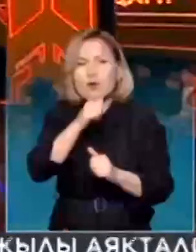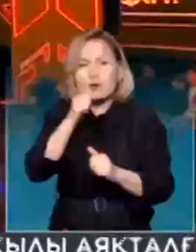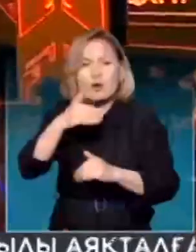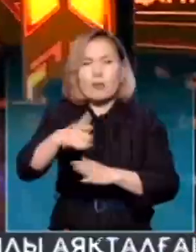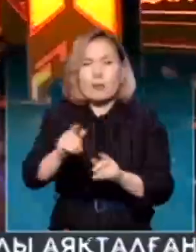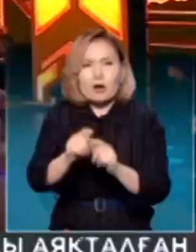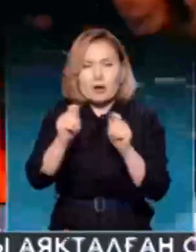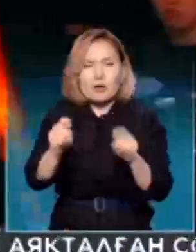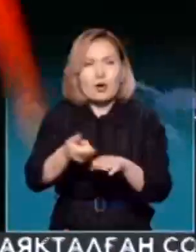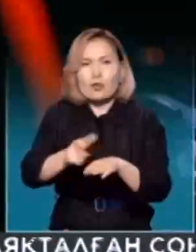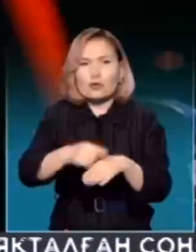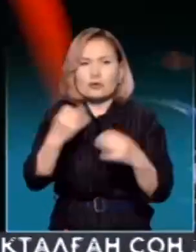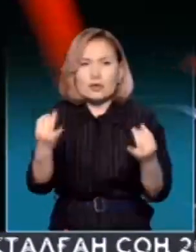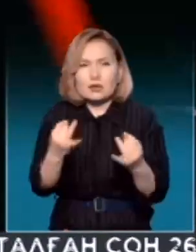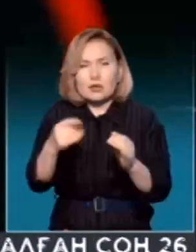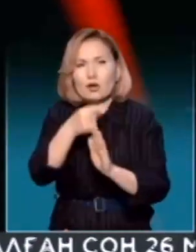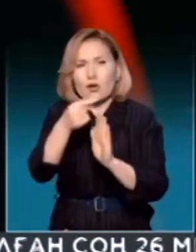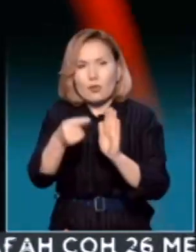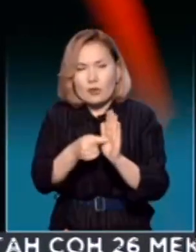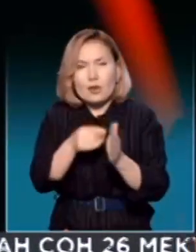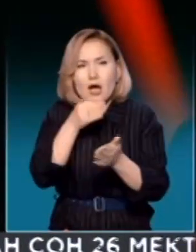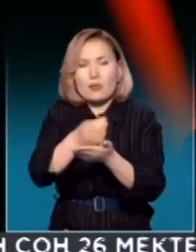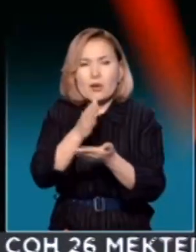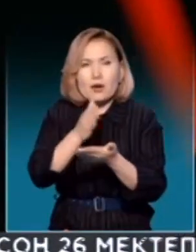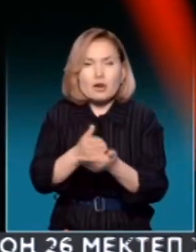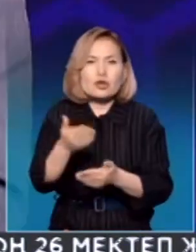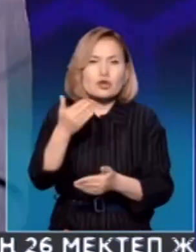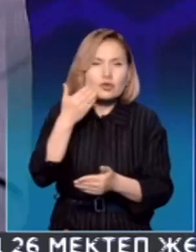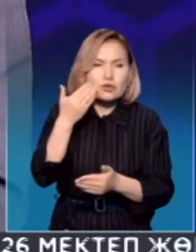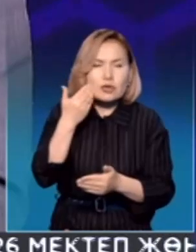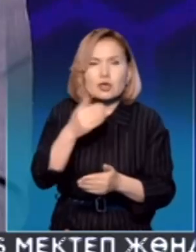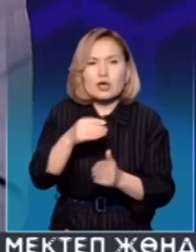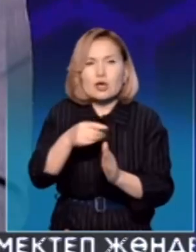үш кезеңнен түзілген. Мұнда жаттанды һәм жеңіл сұрақ